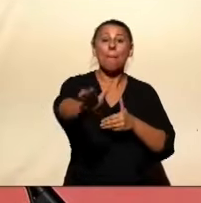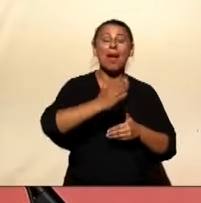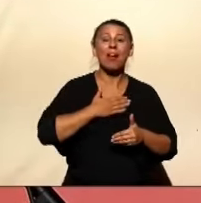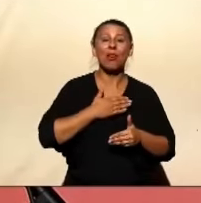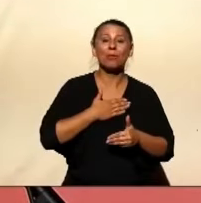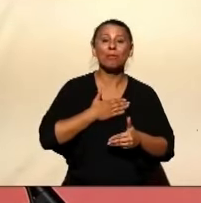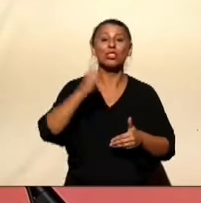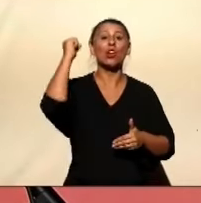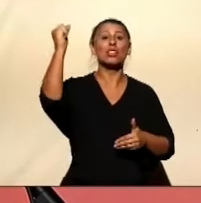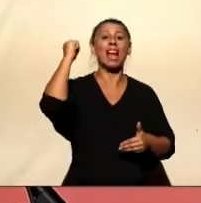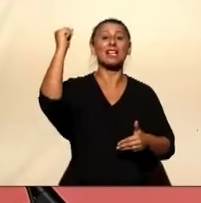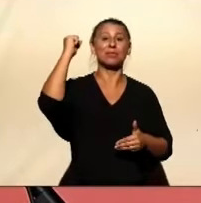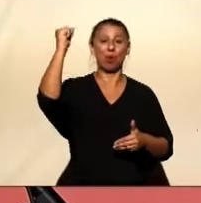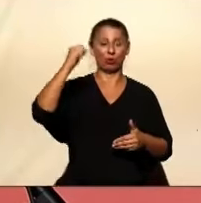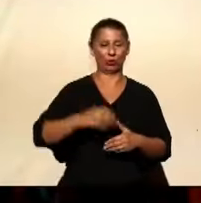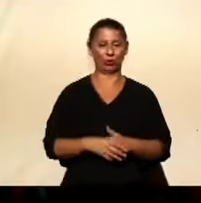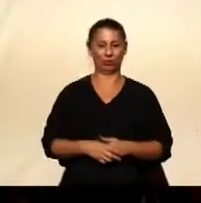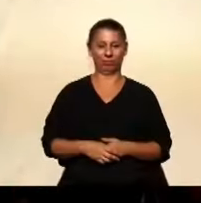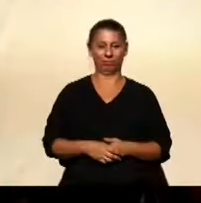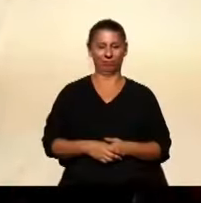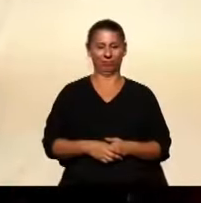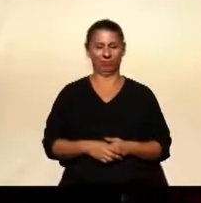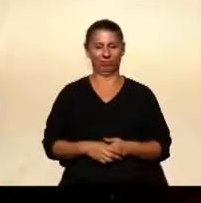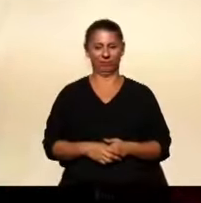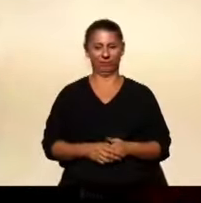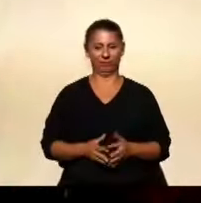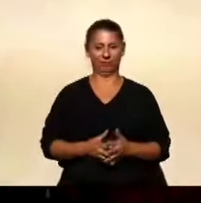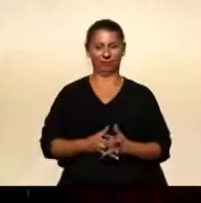είναι ο σοσιαλισμός.